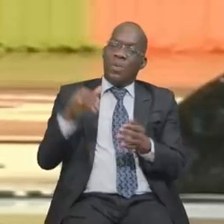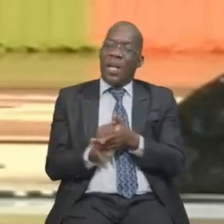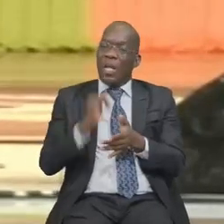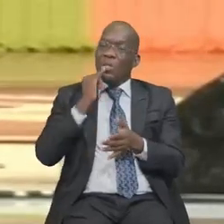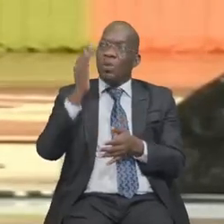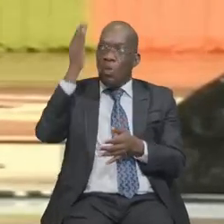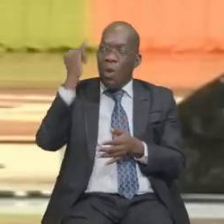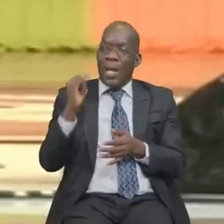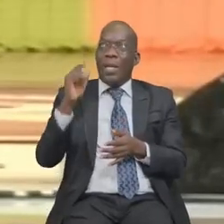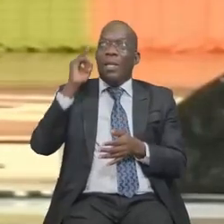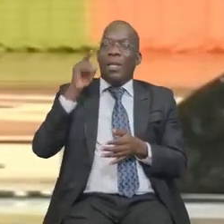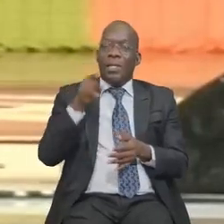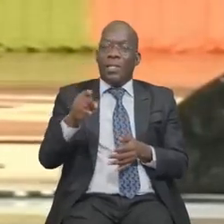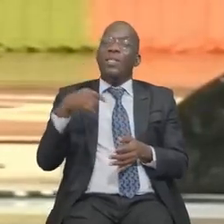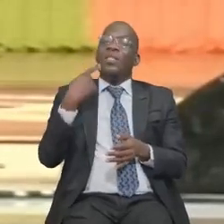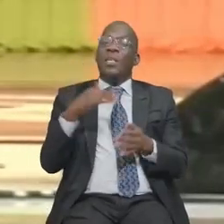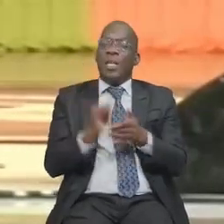il était